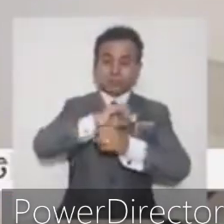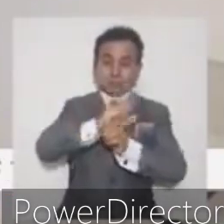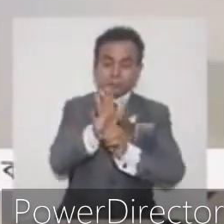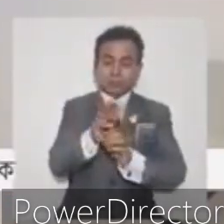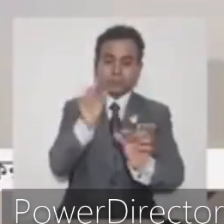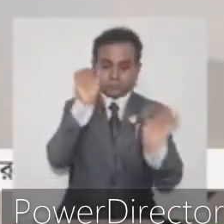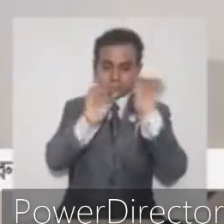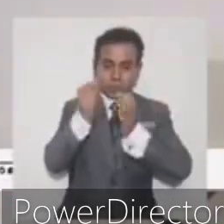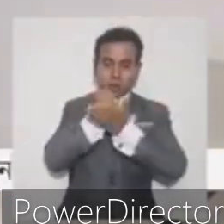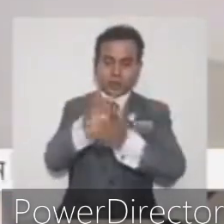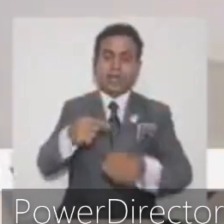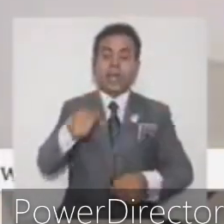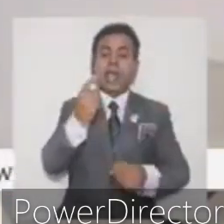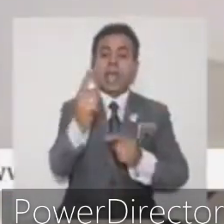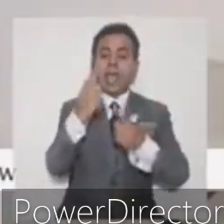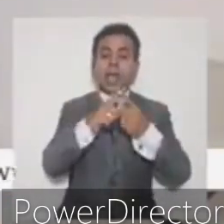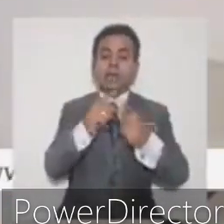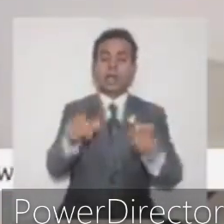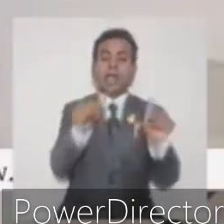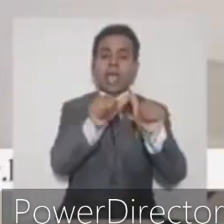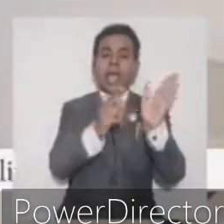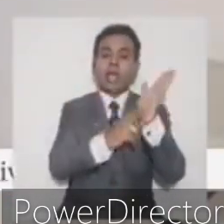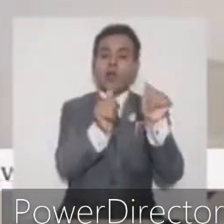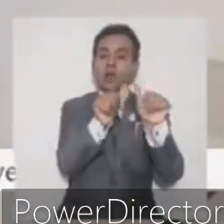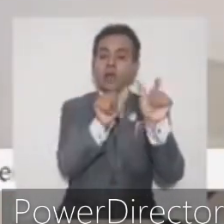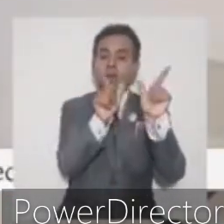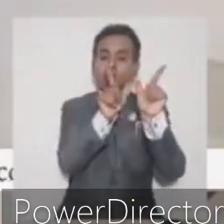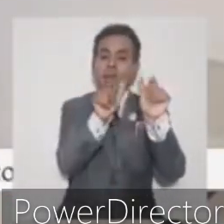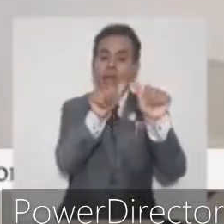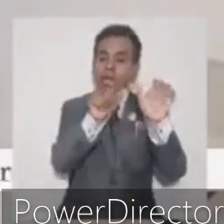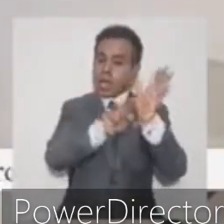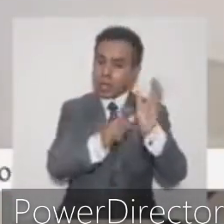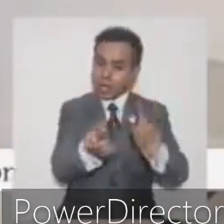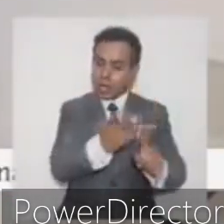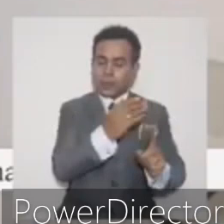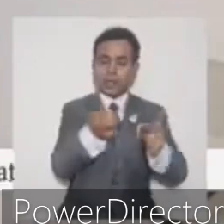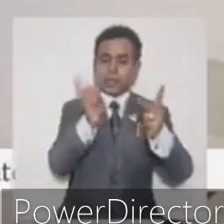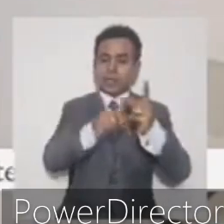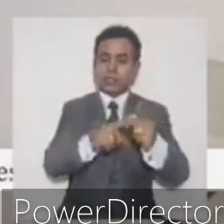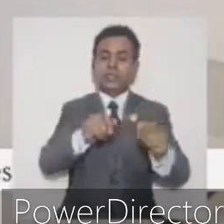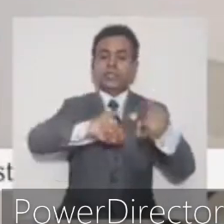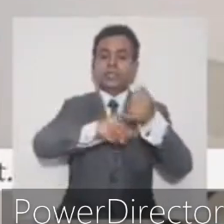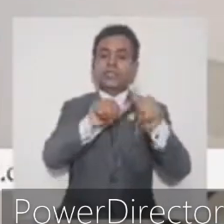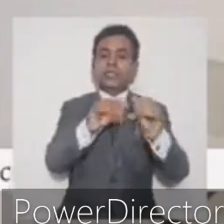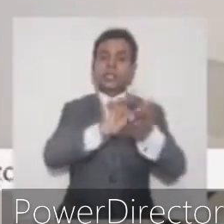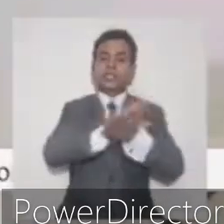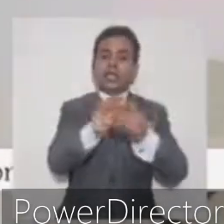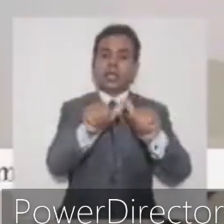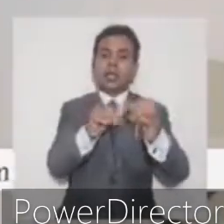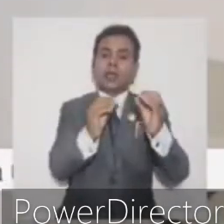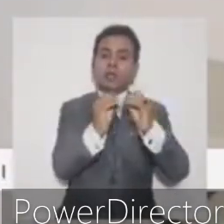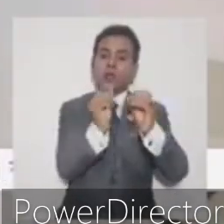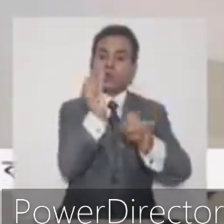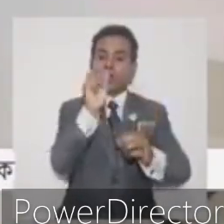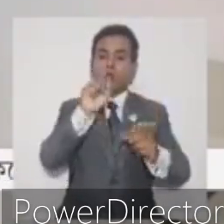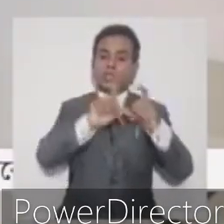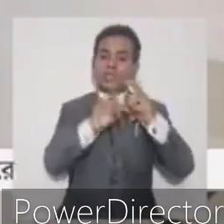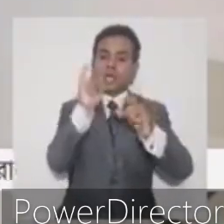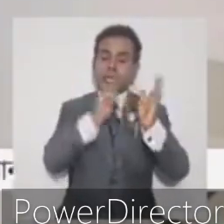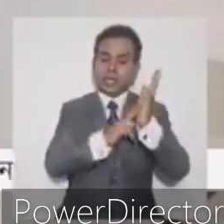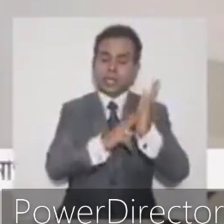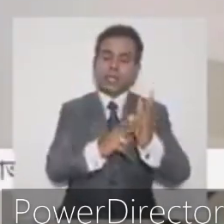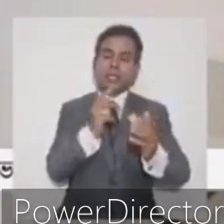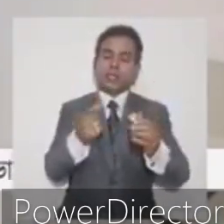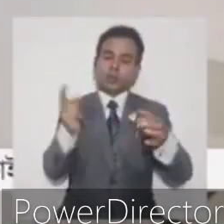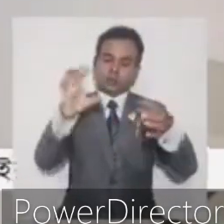2টি প্রায় 1200 শয্যার এই 2টি হাসপাতাল। আমরা আপনারা জানেন সারা দেশে আইসোলেশন ওয়ার্ড করা আছে এবং সেখানে এখনো